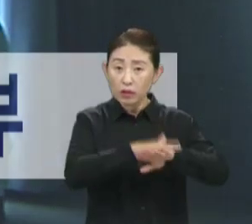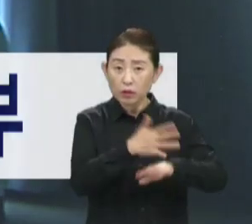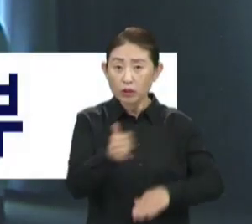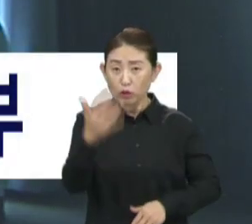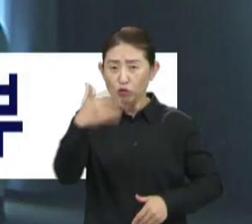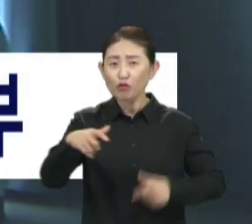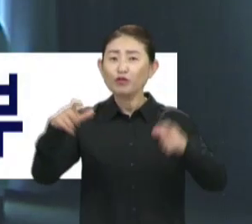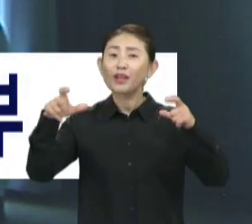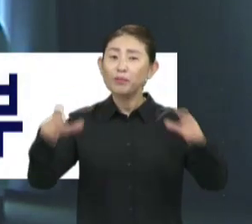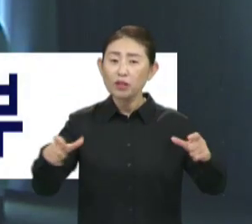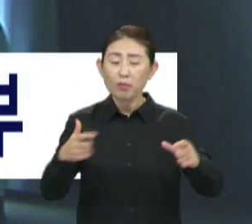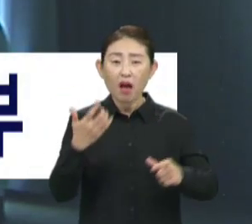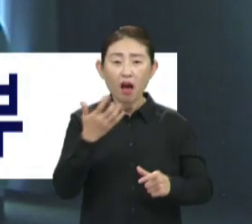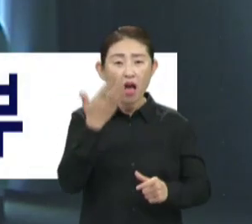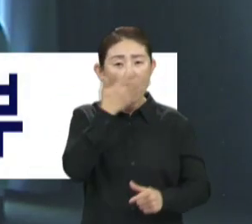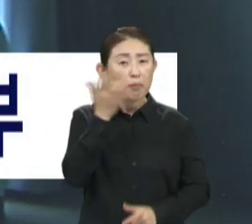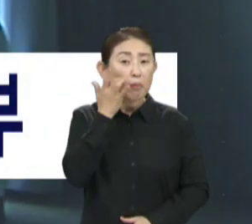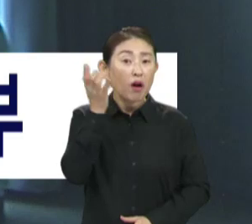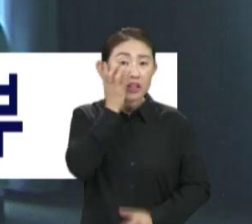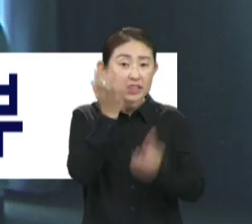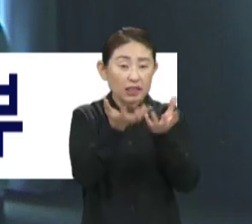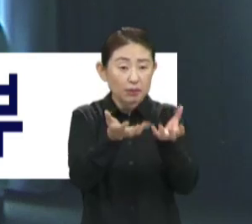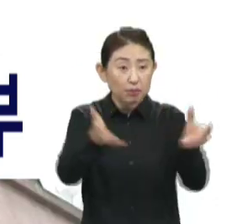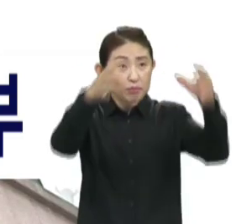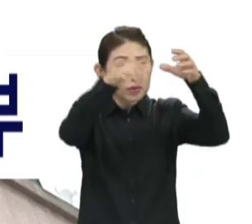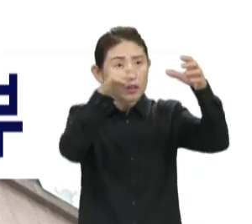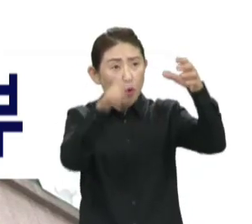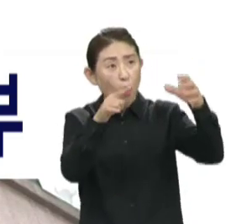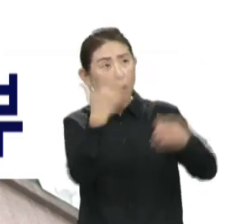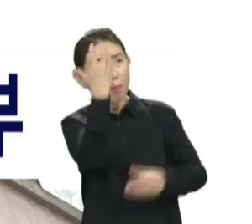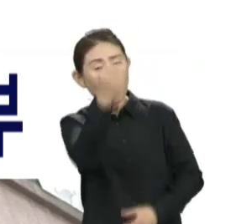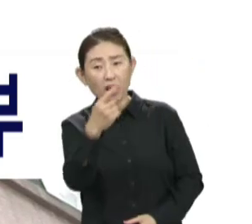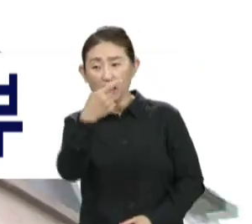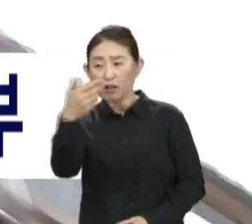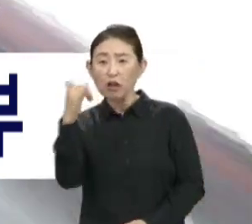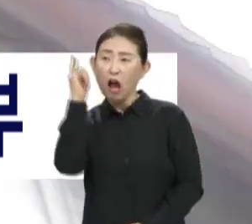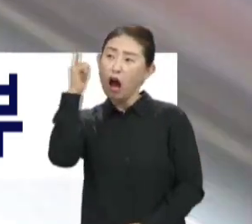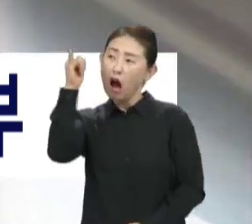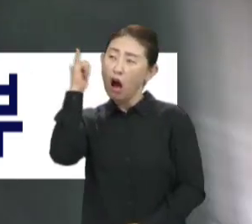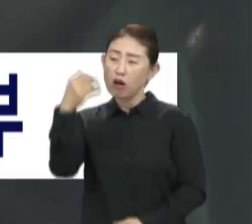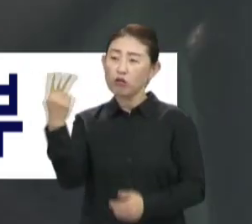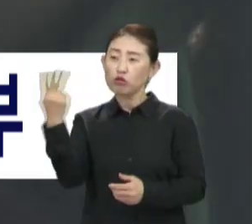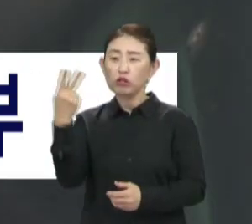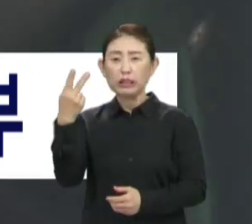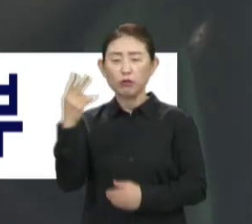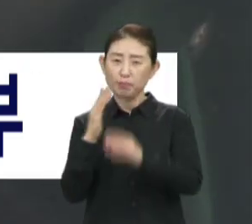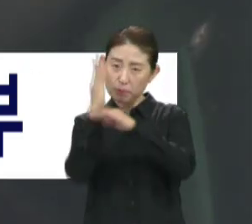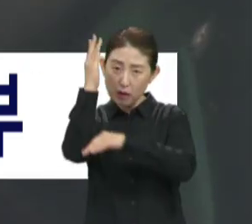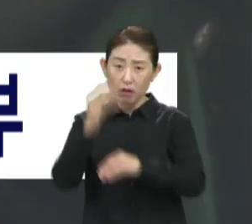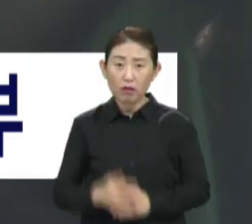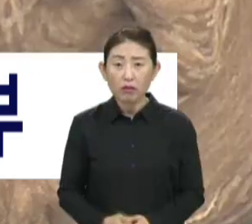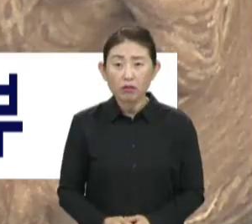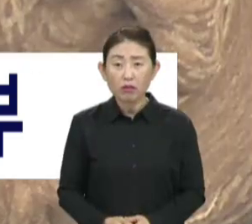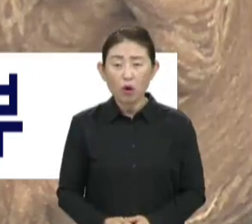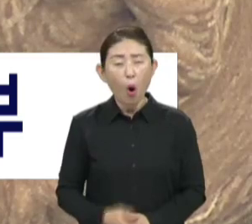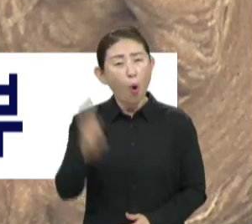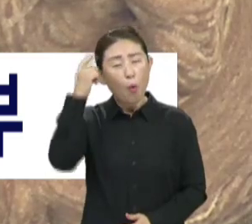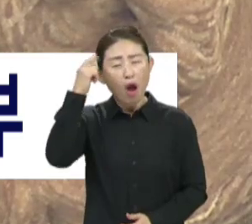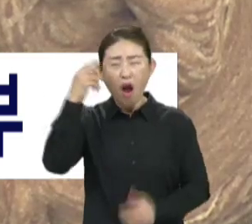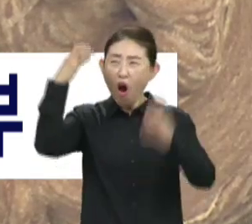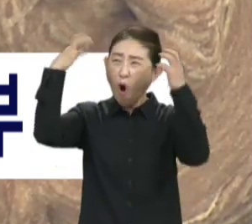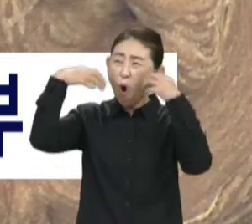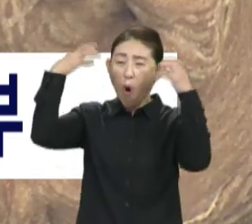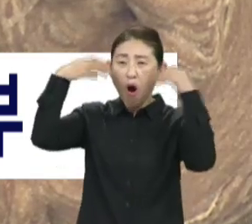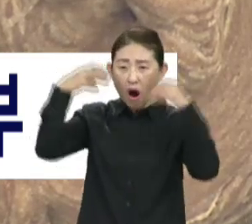대전, 세종, 충남 지역에서 벌집 신고 건수가 이번 주에만 2천 건이 넘었습니다. 이는